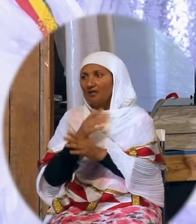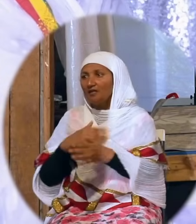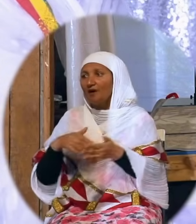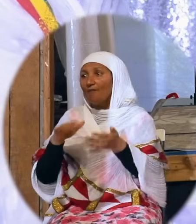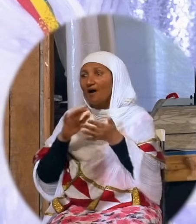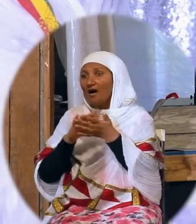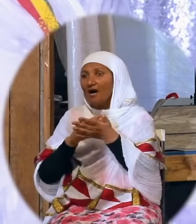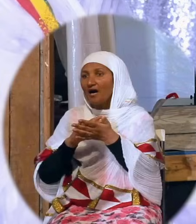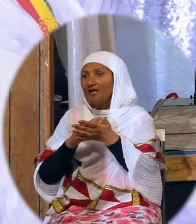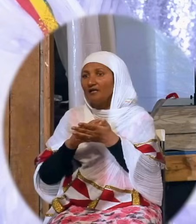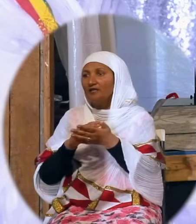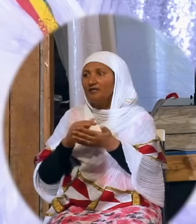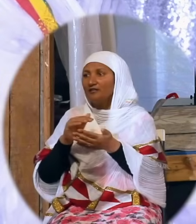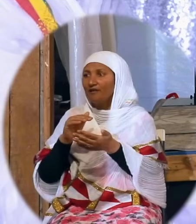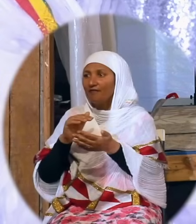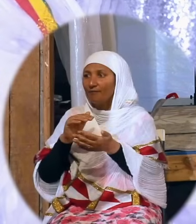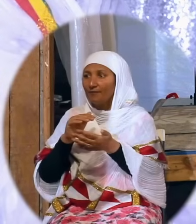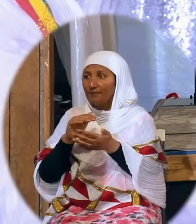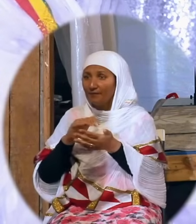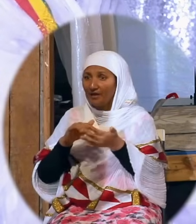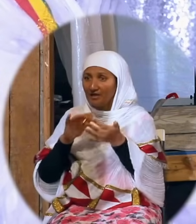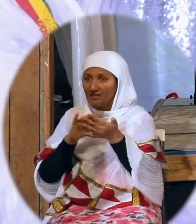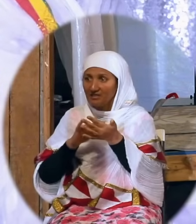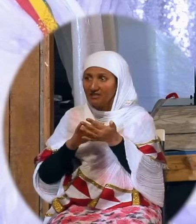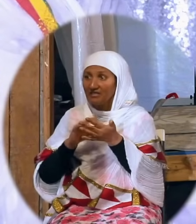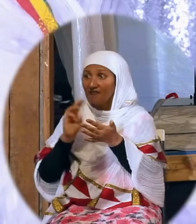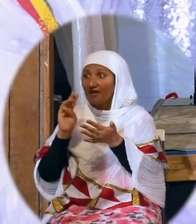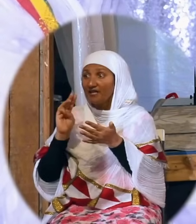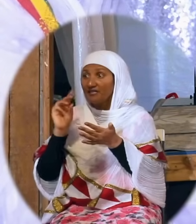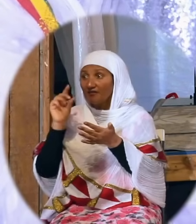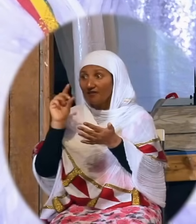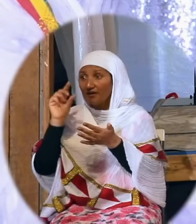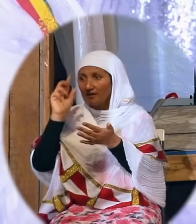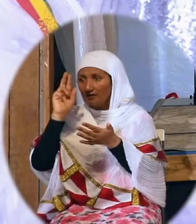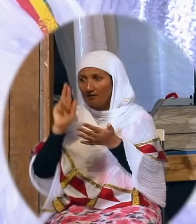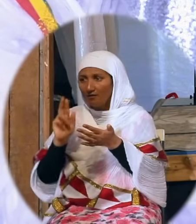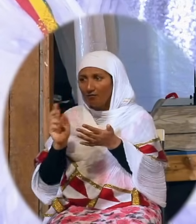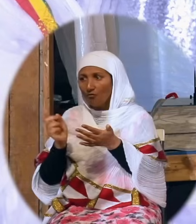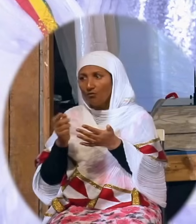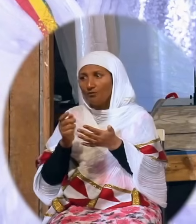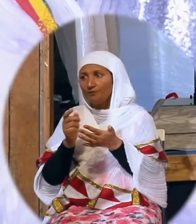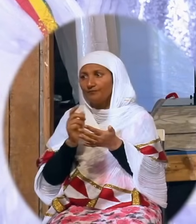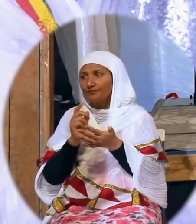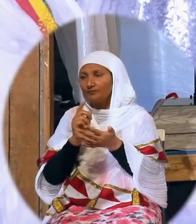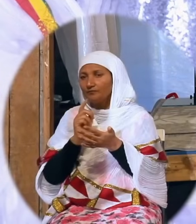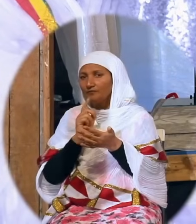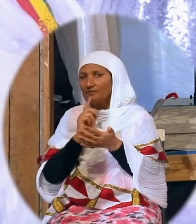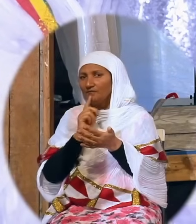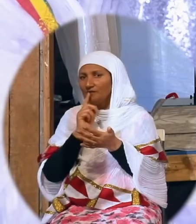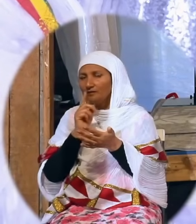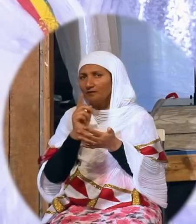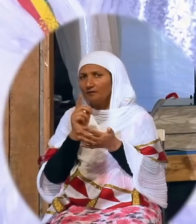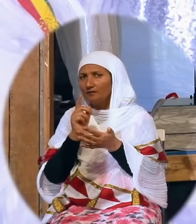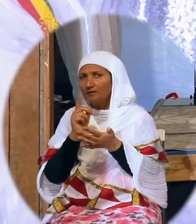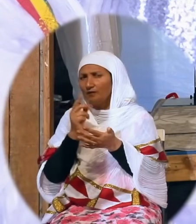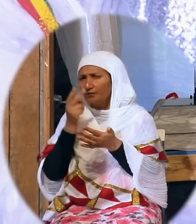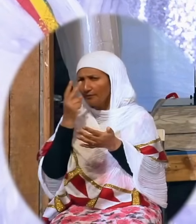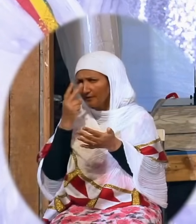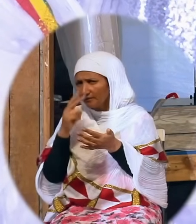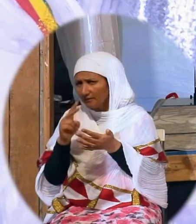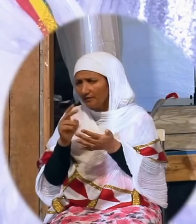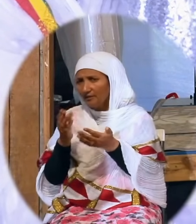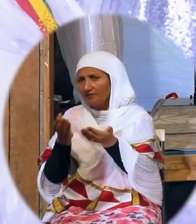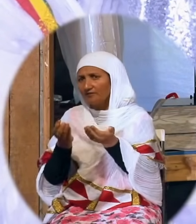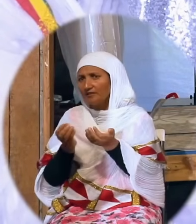አይደለም የሚያዋጣው ወይ መብረድ ነው ወይም ደግሞ ትኩስ መሆን ነው የሚለውን ማሳየት